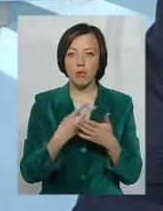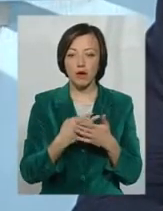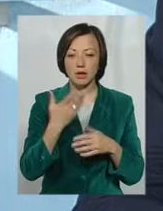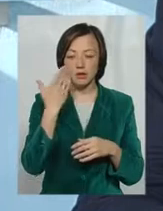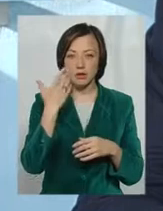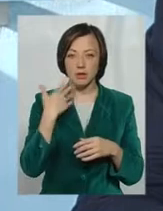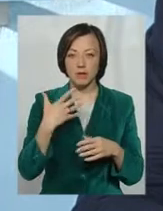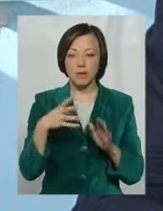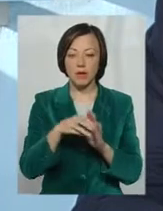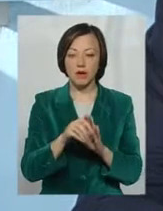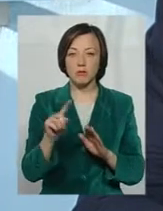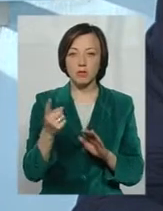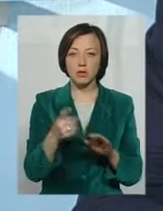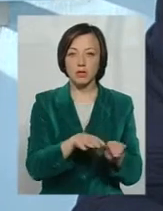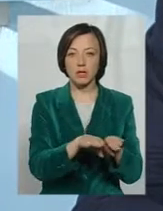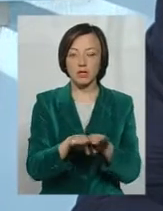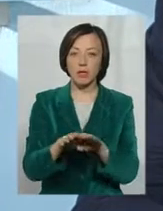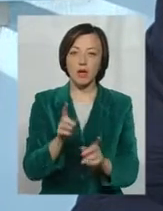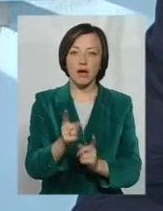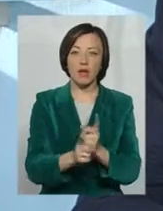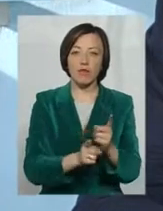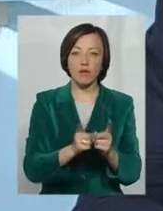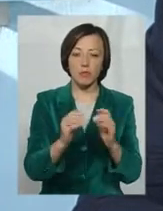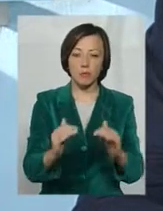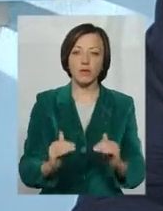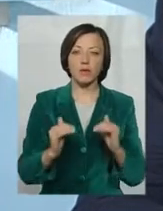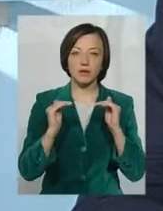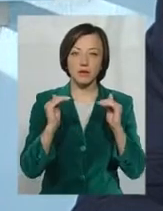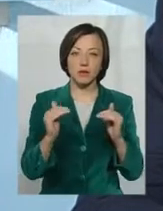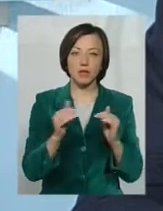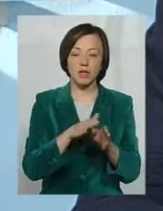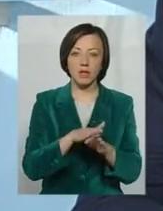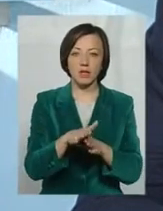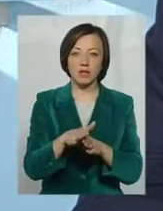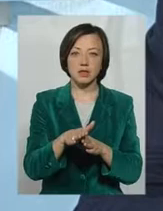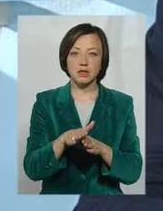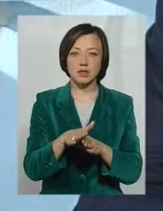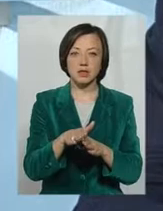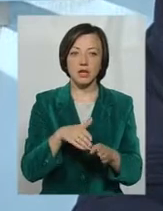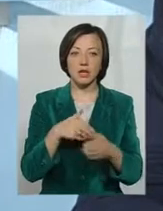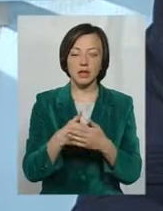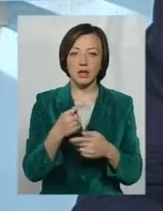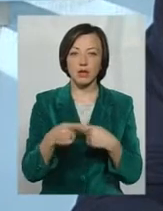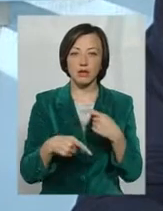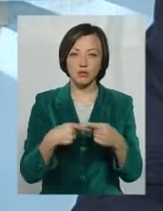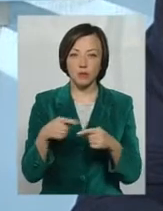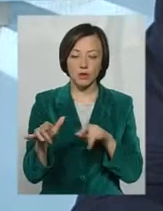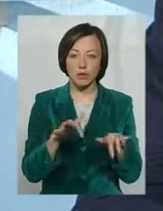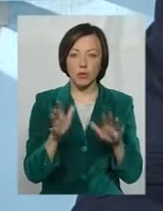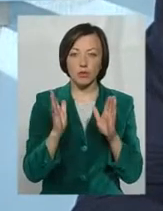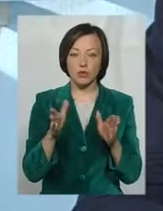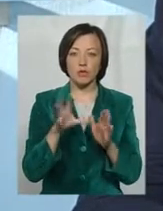впровадження першого етапу реформи підвищення реалізації активів. І якраз наступним кроком буде